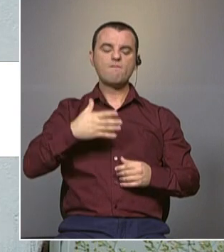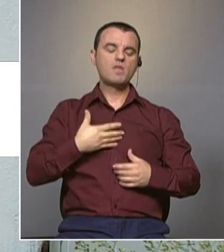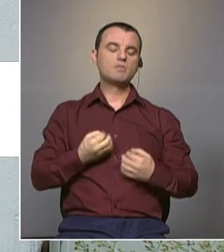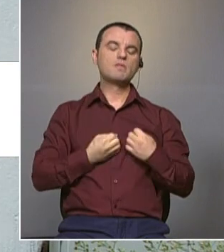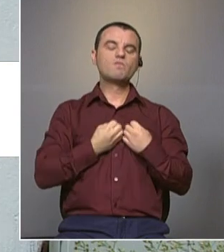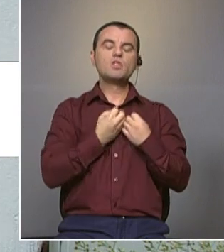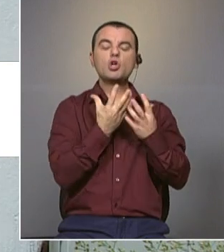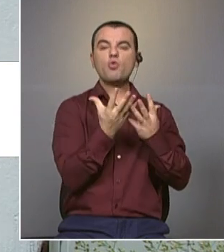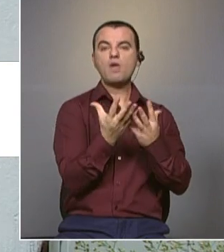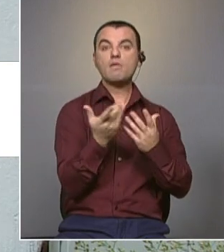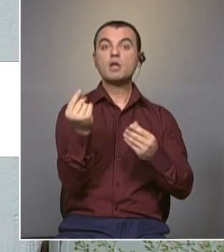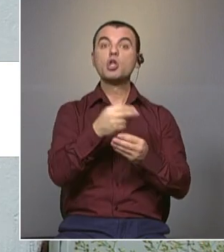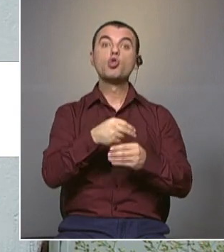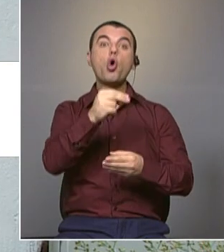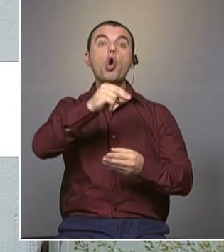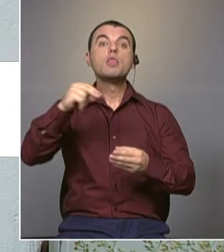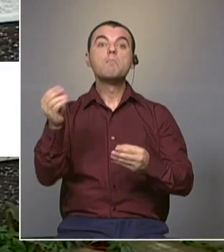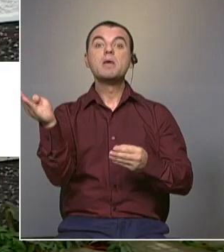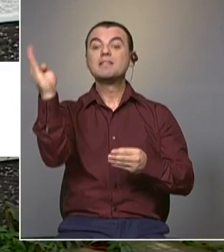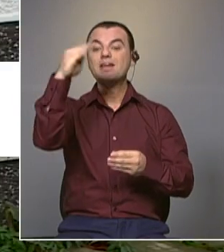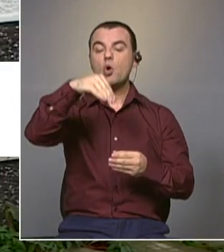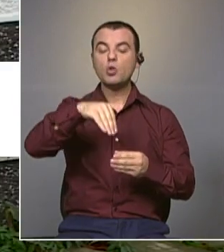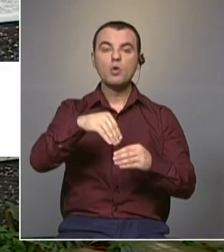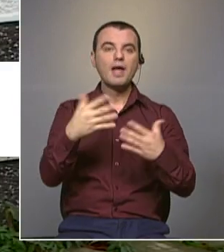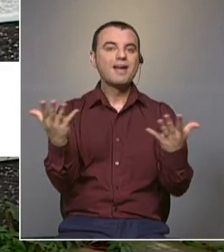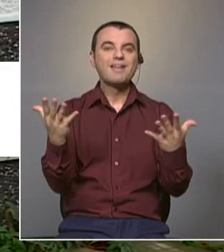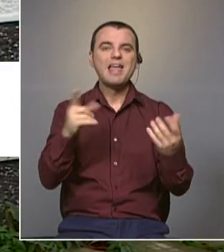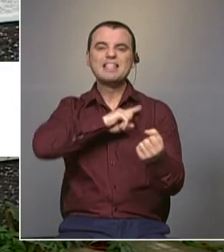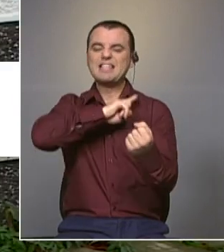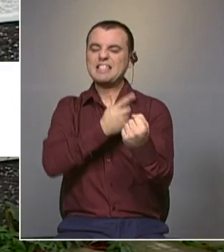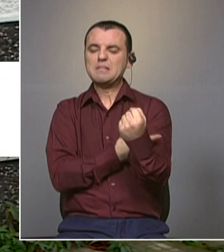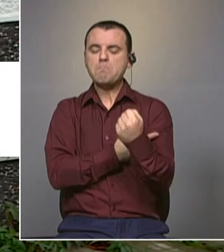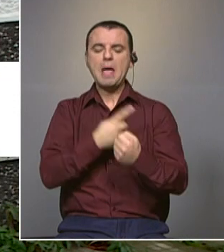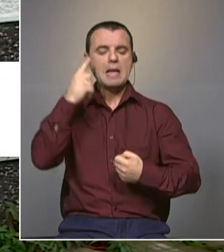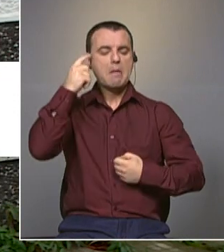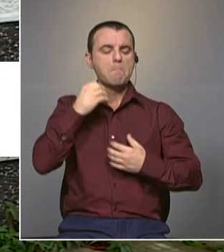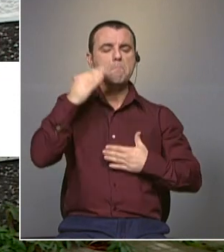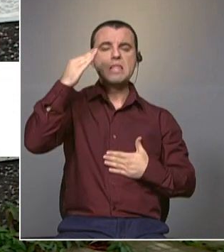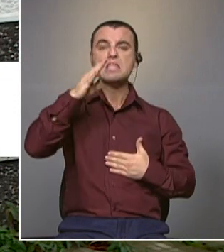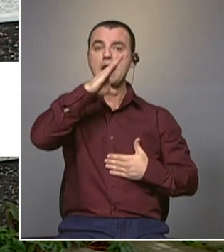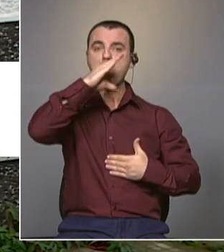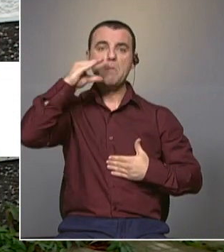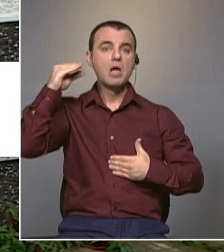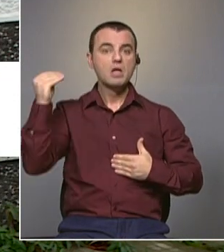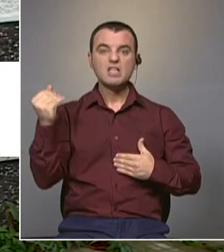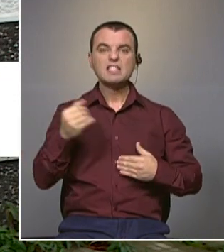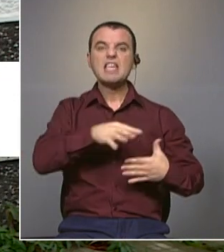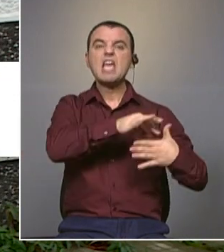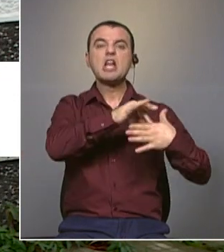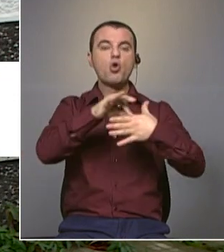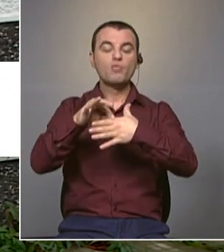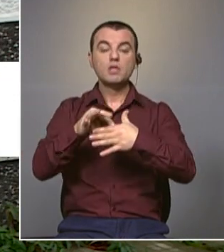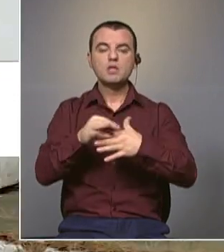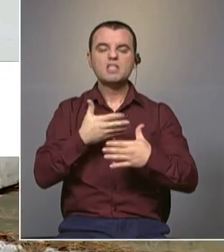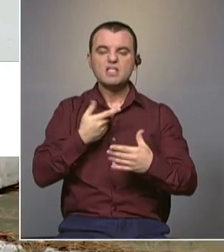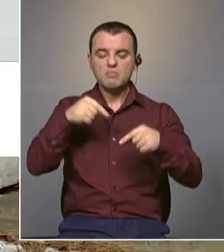само че написах отгоре, къде сте смели, мъдри български държавници, защото искам сега да